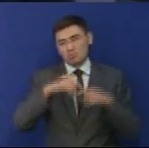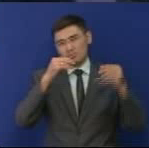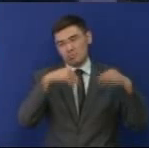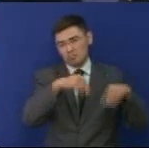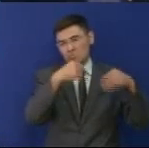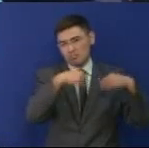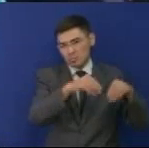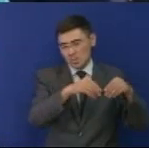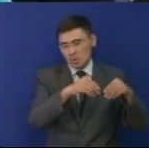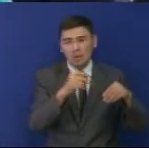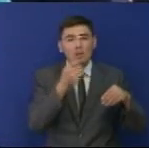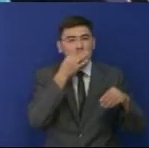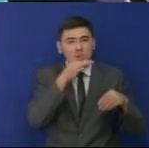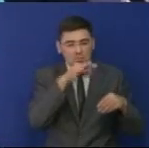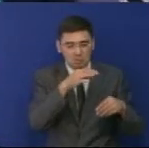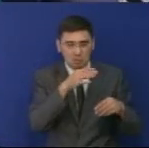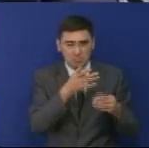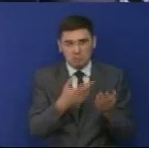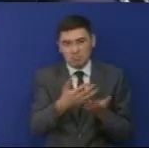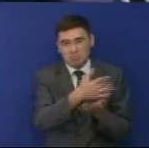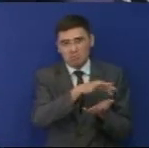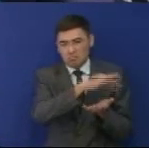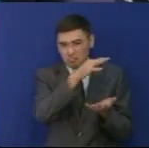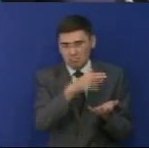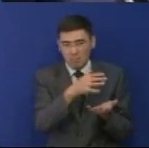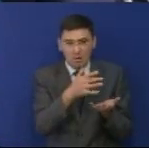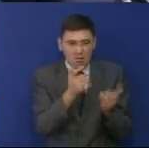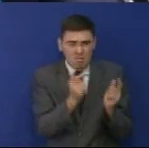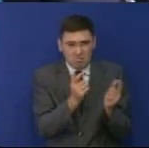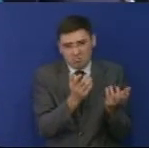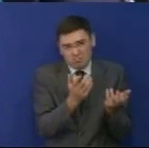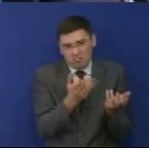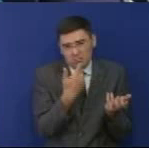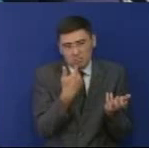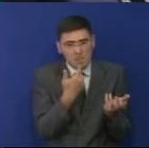не перерабатывается здесь. Вот здесь практически будет перерабатываться